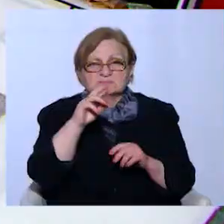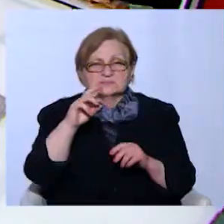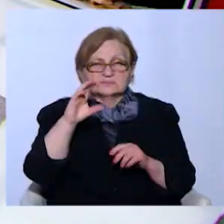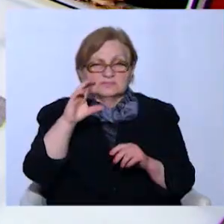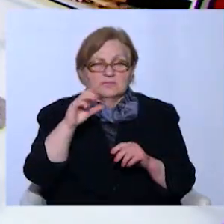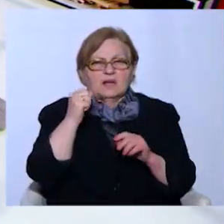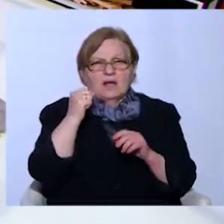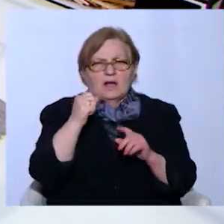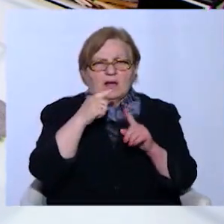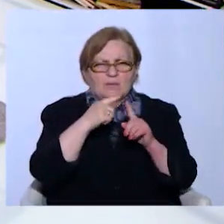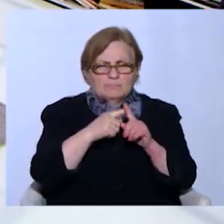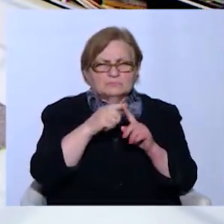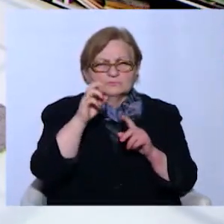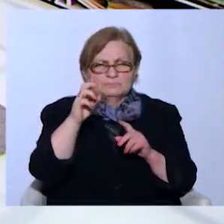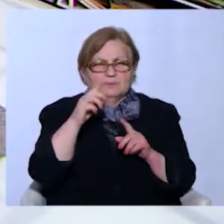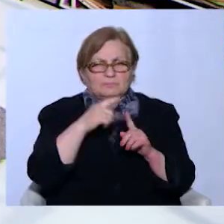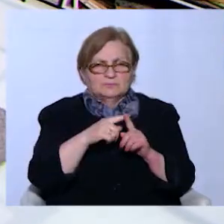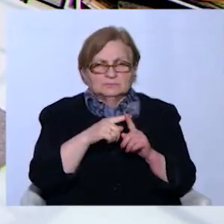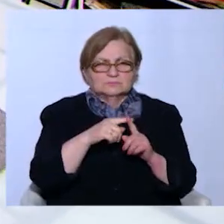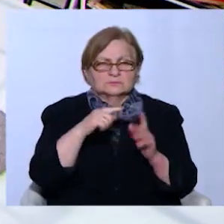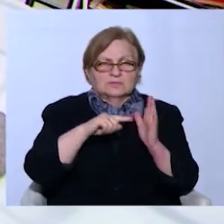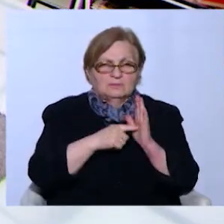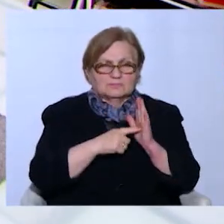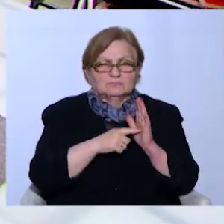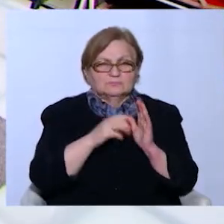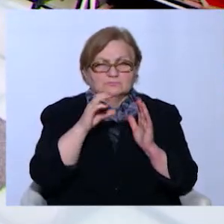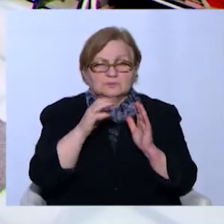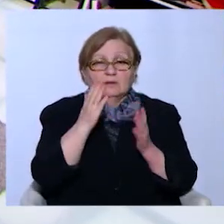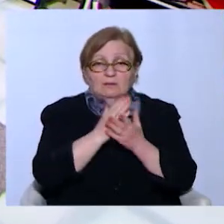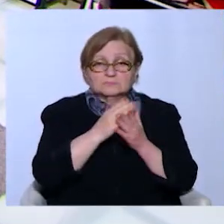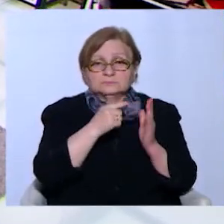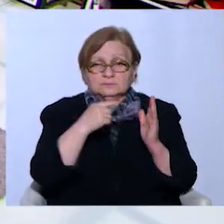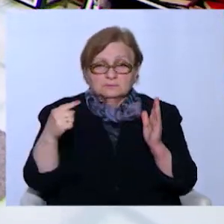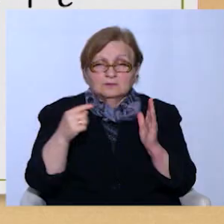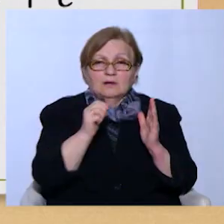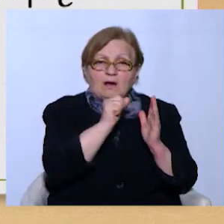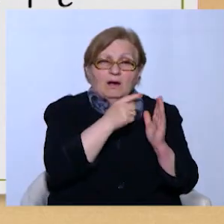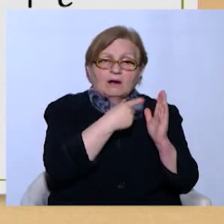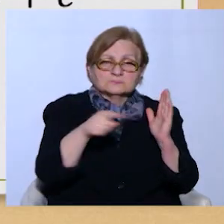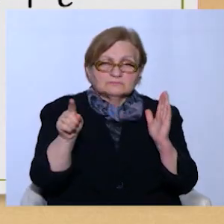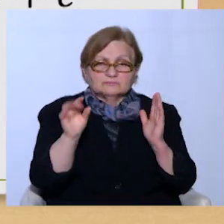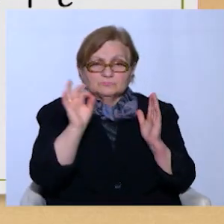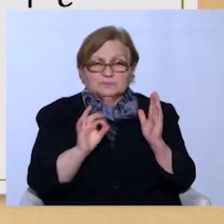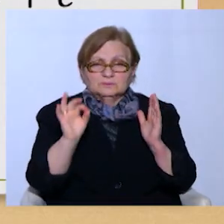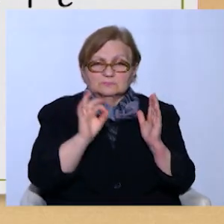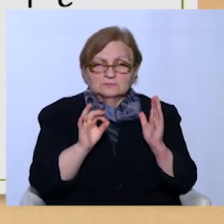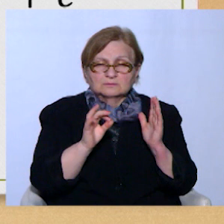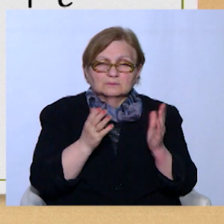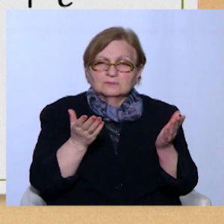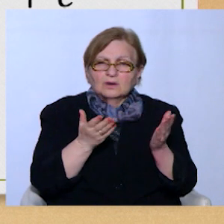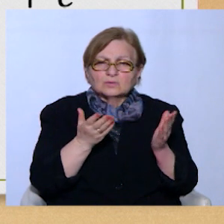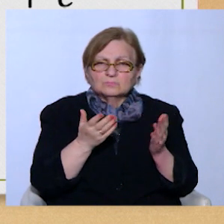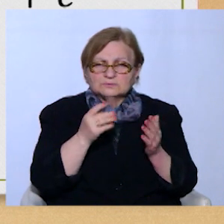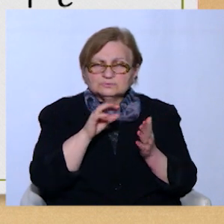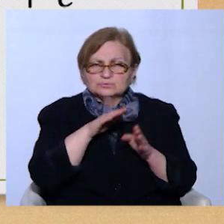რომ A + B + C გამრავლებული C-ზე არის უარყოფითი და A განსხვავდება ნულისაგან, ჩამოთვლითაგან, რომელიც შესრულდება